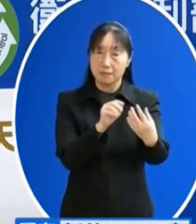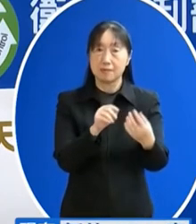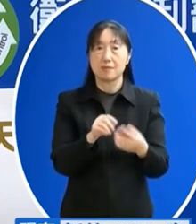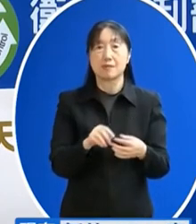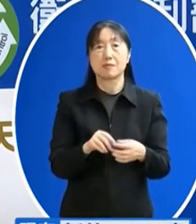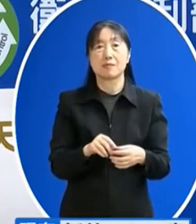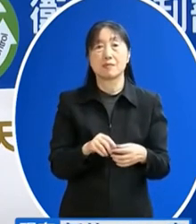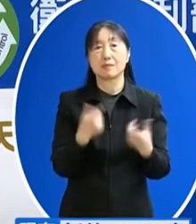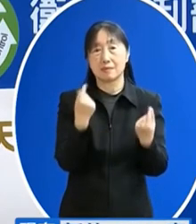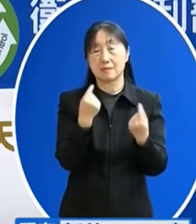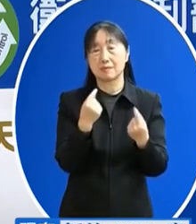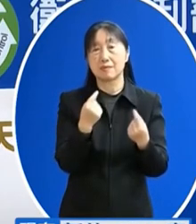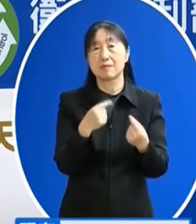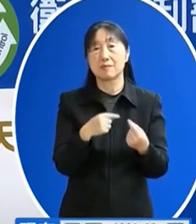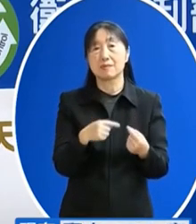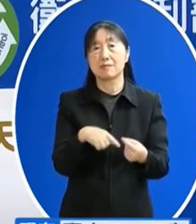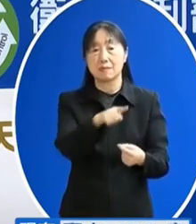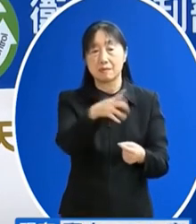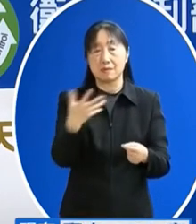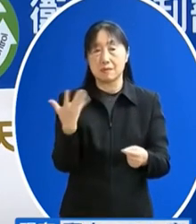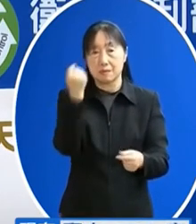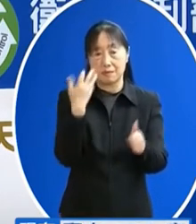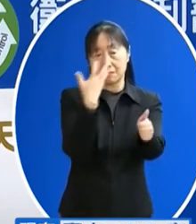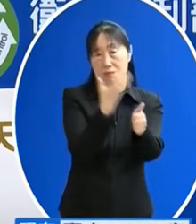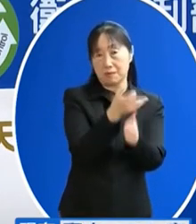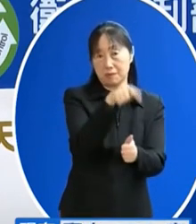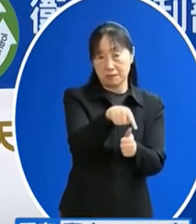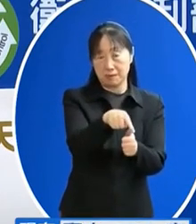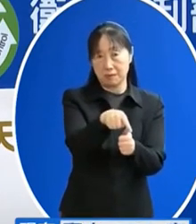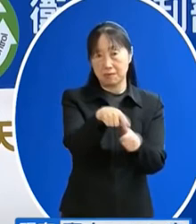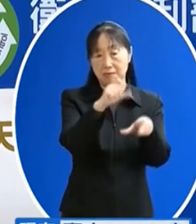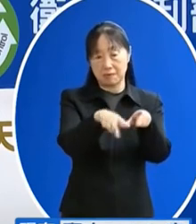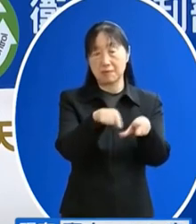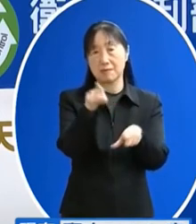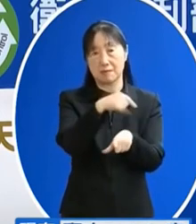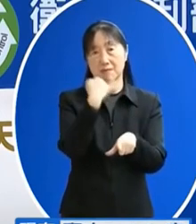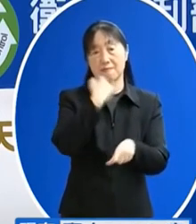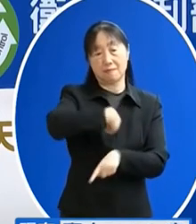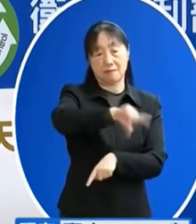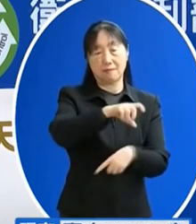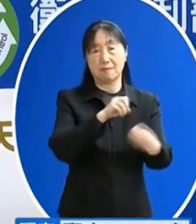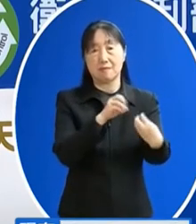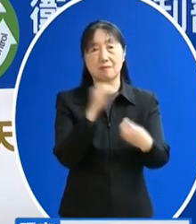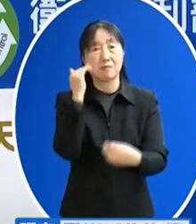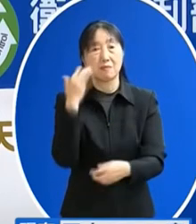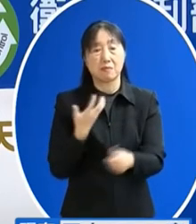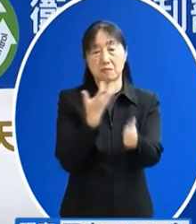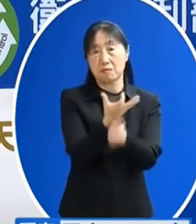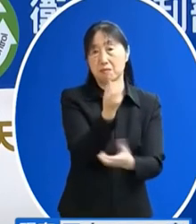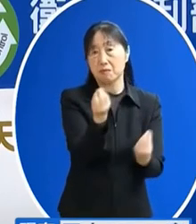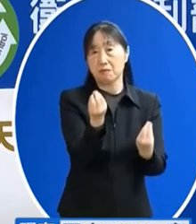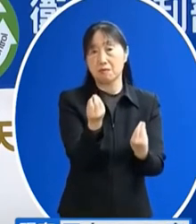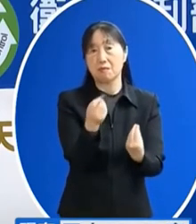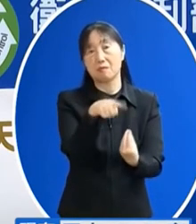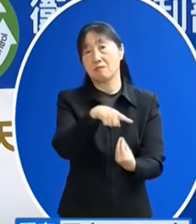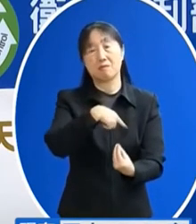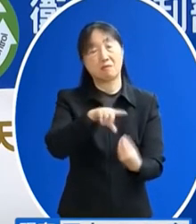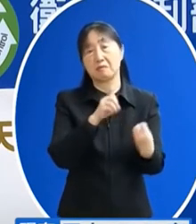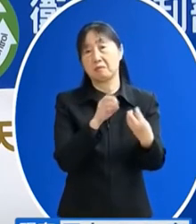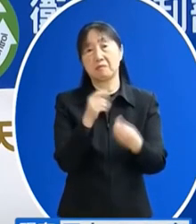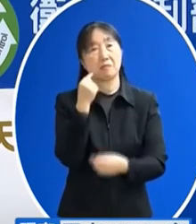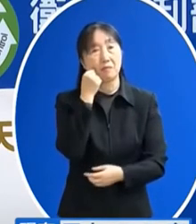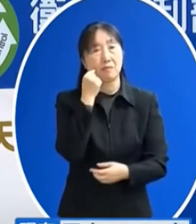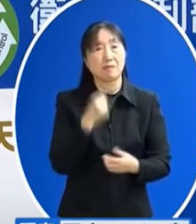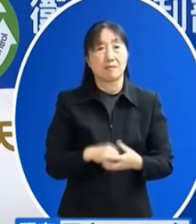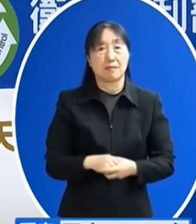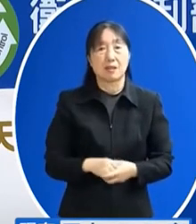是要跟相关有被授权的单位哈才有办法来谈嘛，哈，如果都没有授权，那事实上就很难谈，